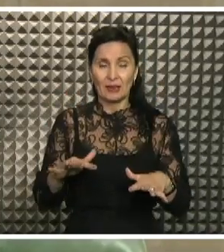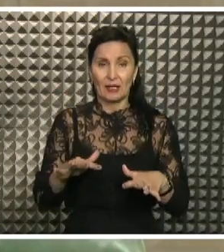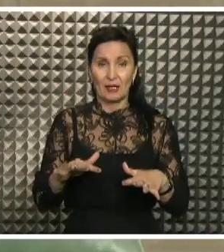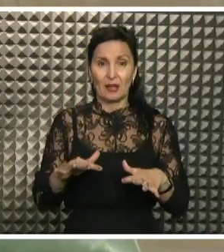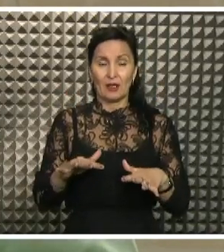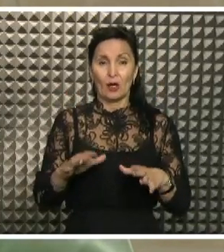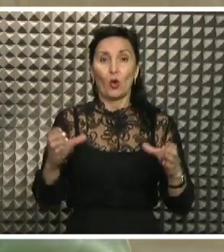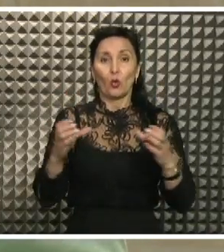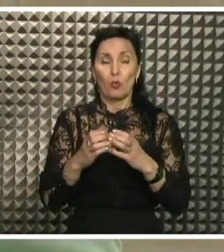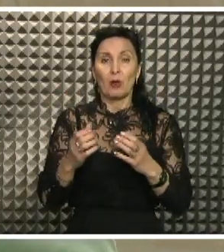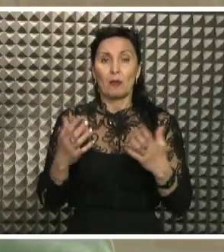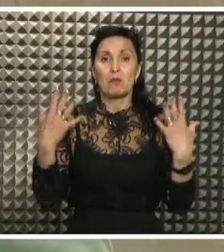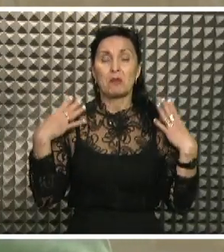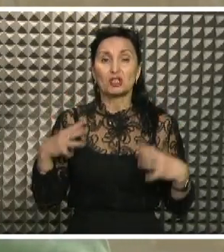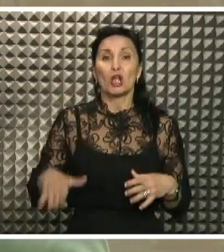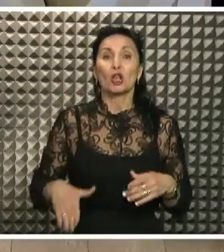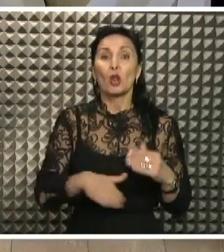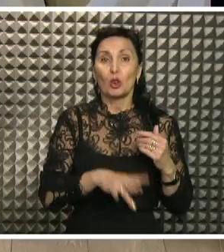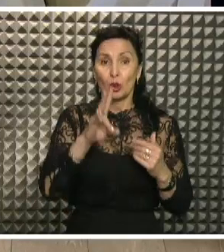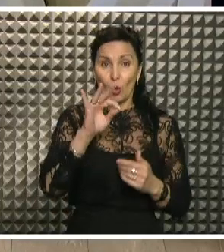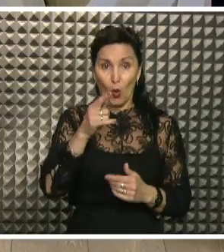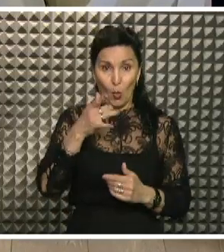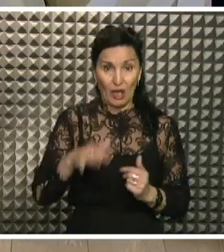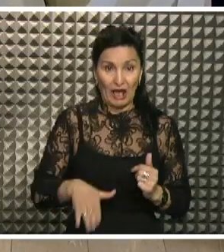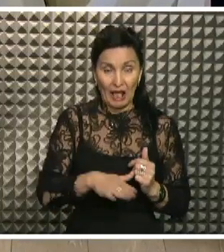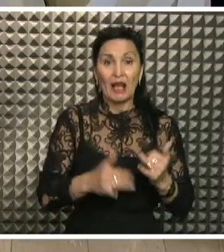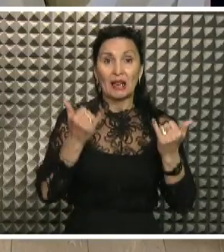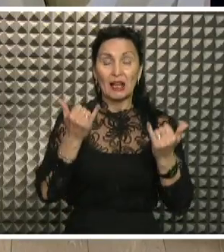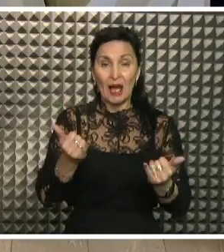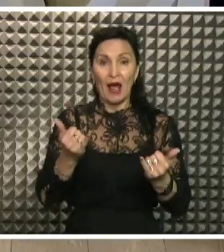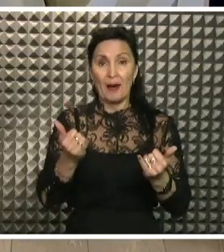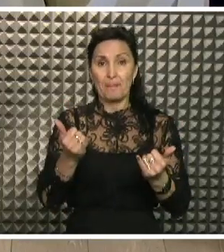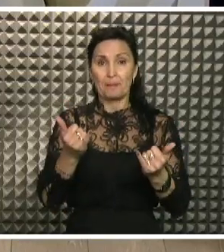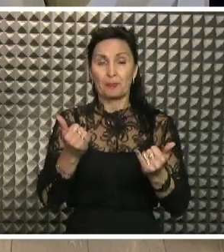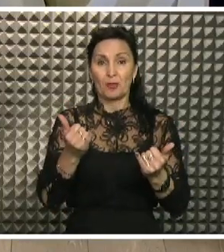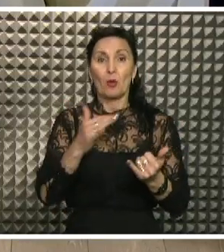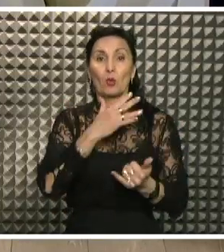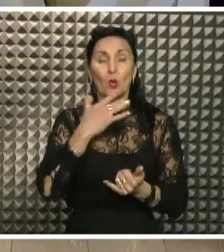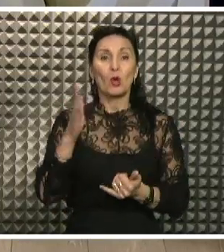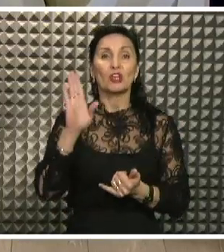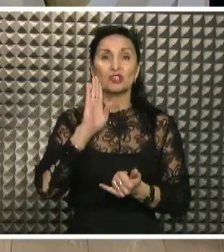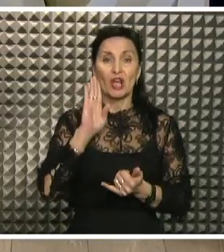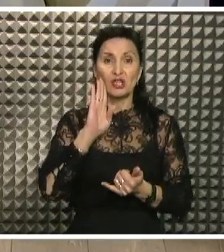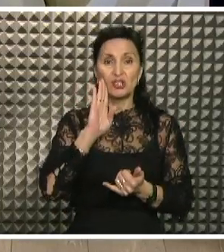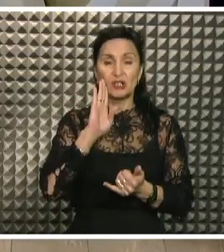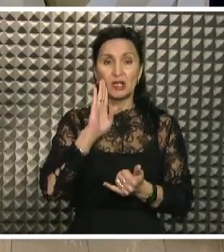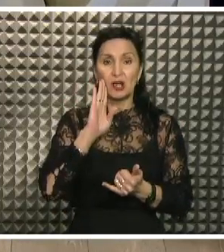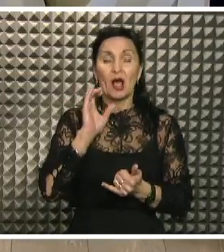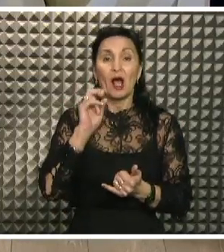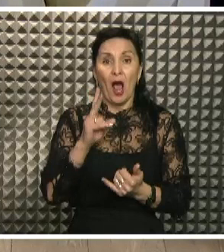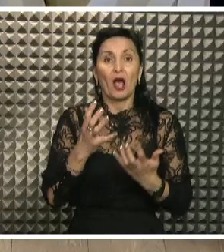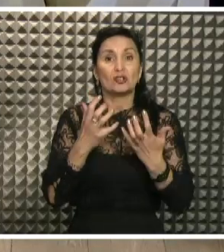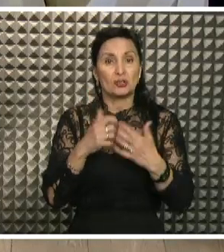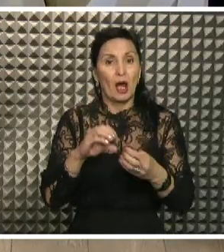энергозатратные группы мышц – это, конечно, ноги. Поэтому особенно для многих женщин это, как они